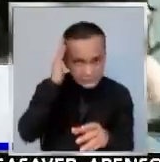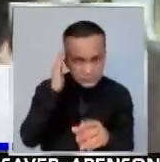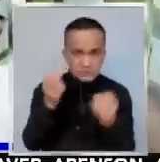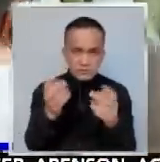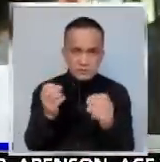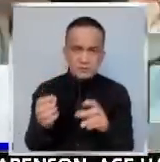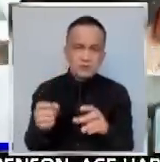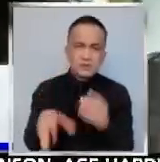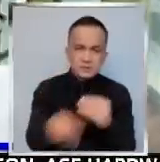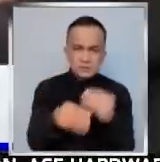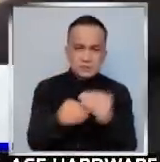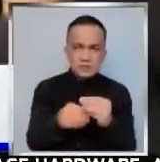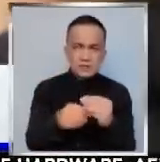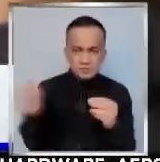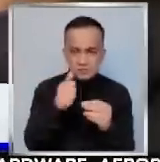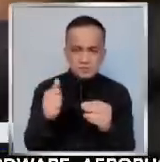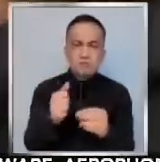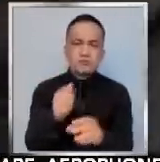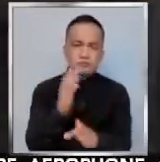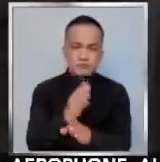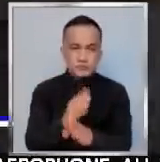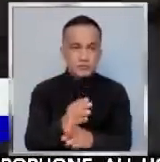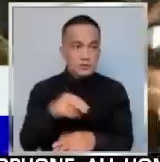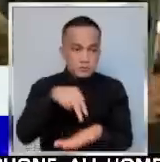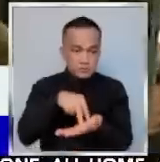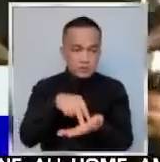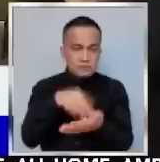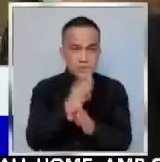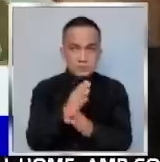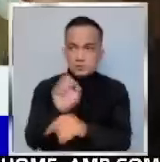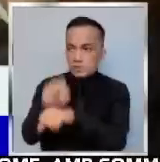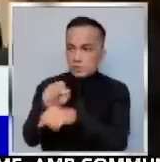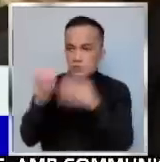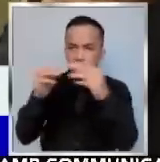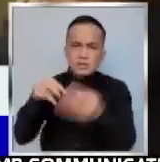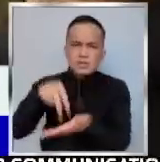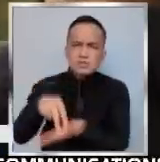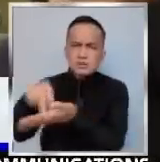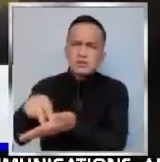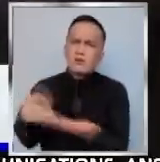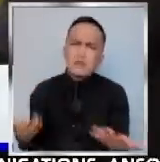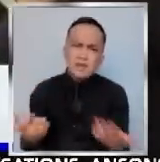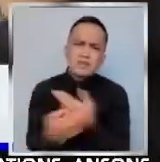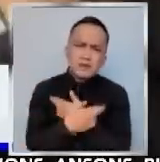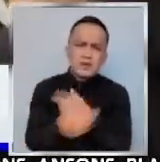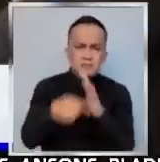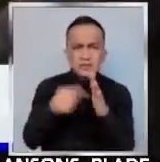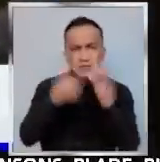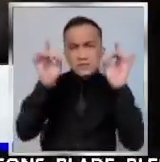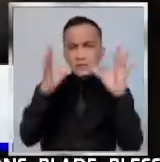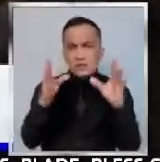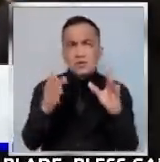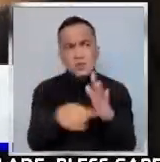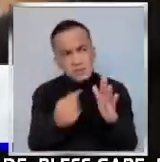pampublikong transportasyon. Nakatayo sa bus pagdating sa trabaho sa mall, nakatayo din eh. Parang wala nang pahinga. Minsan delikado rin po. Minsan kasi pag yung